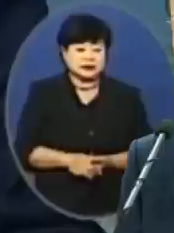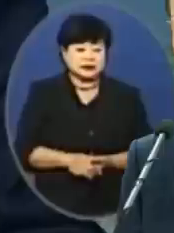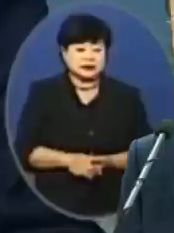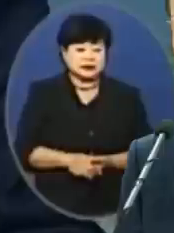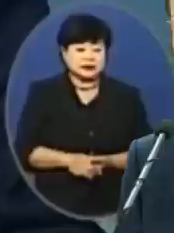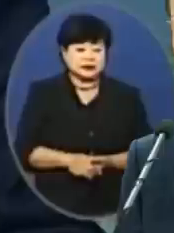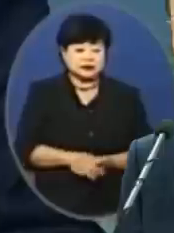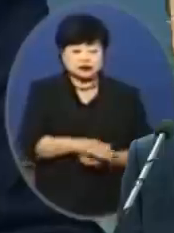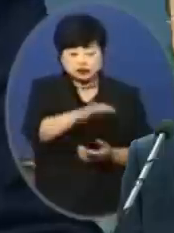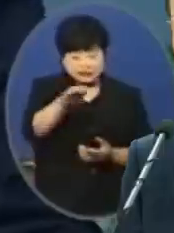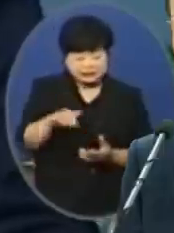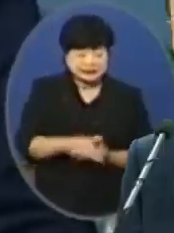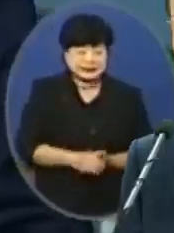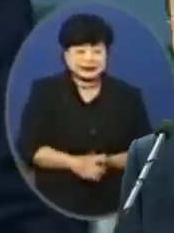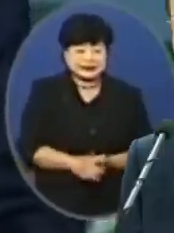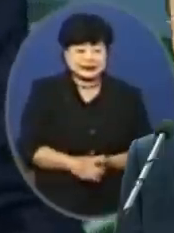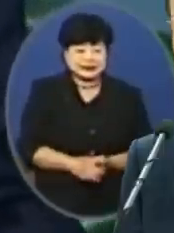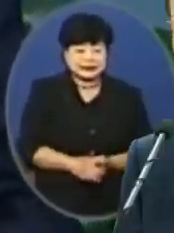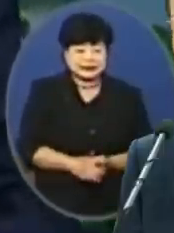우리의